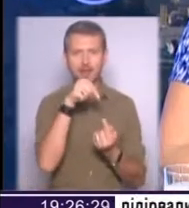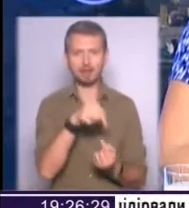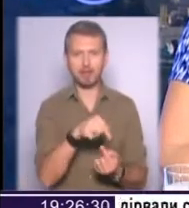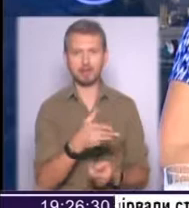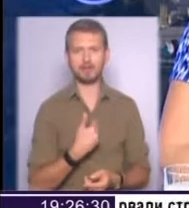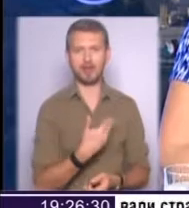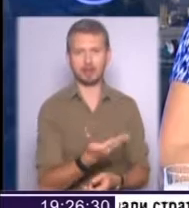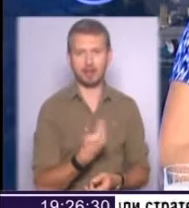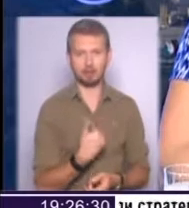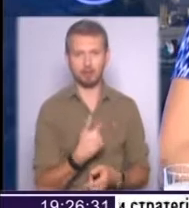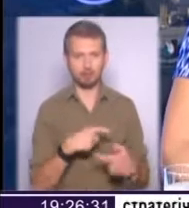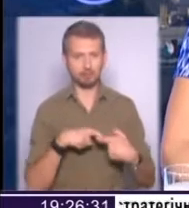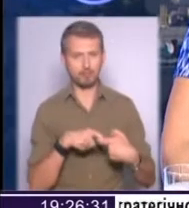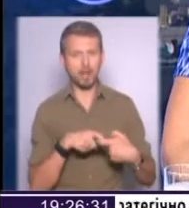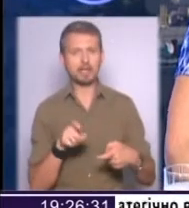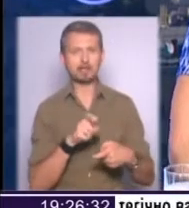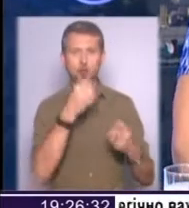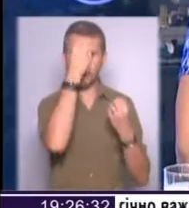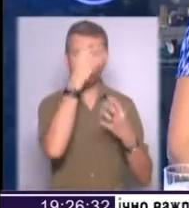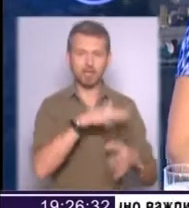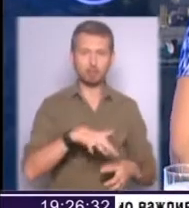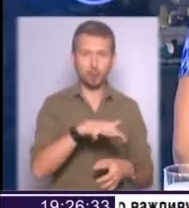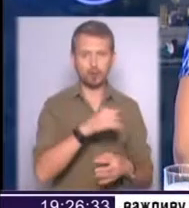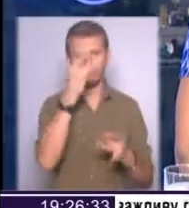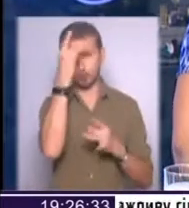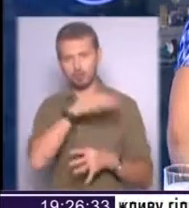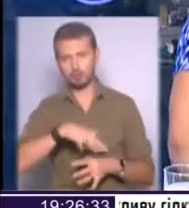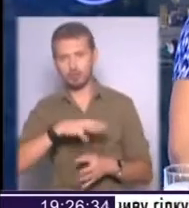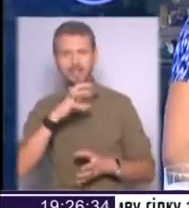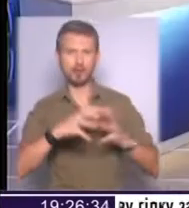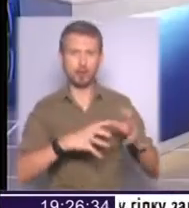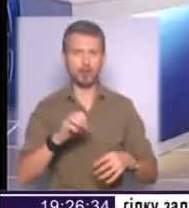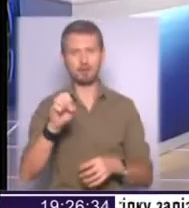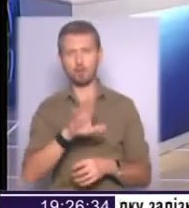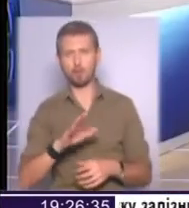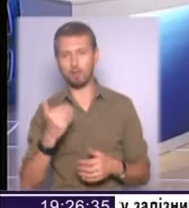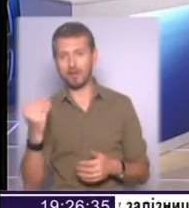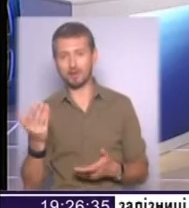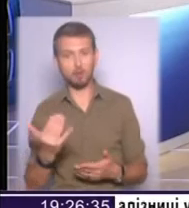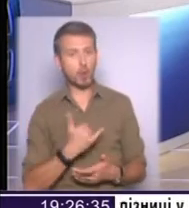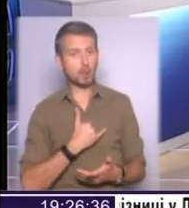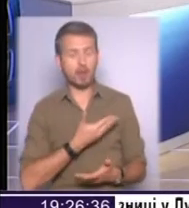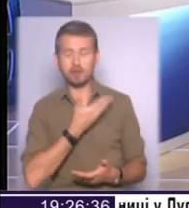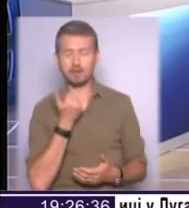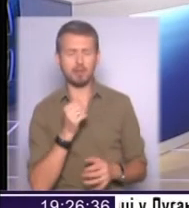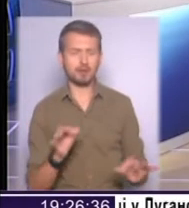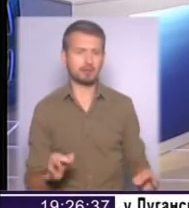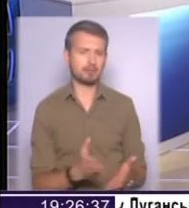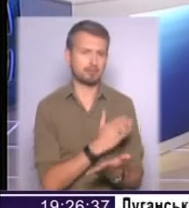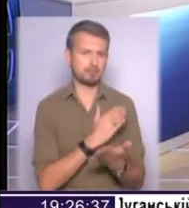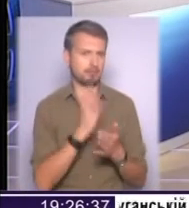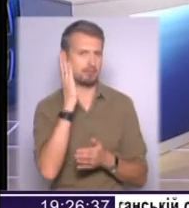взаємної з гуманітарним простором чи культурним простором, світовим чи європейським, в нас немає жодної перспективи. Ми